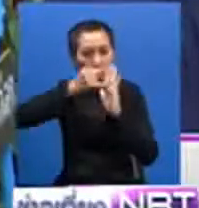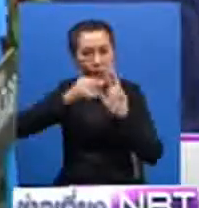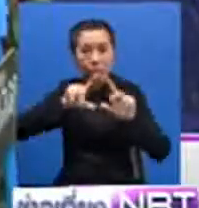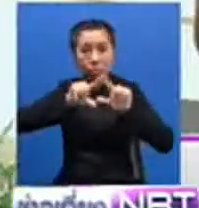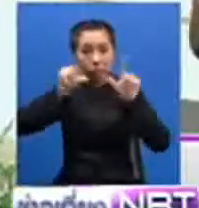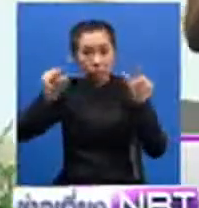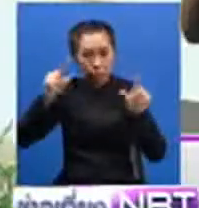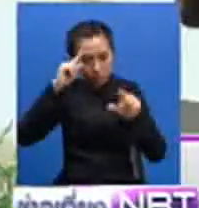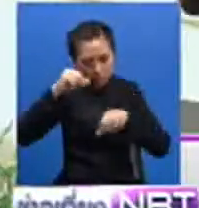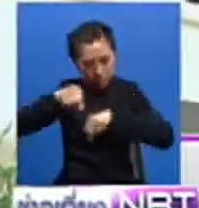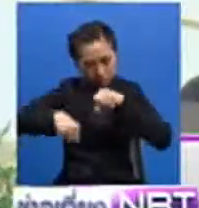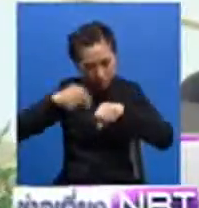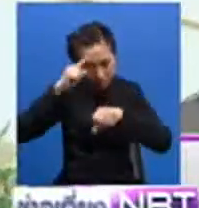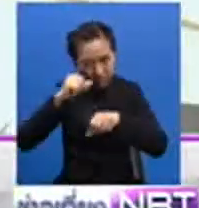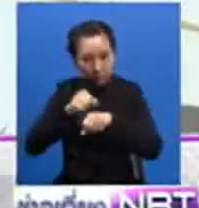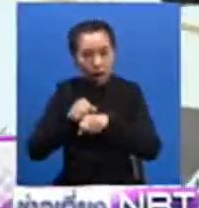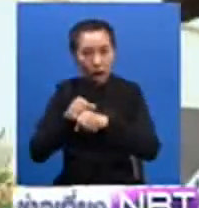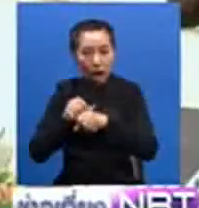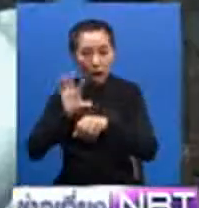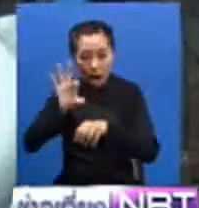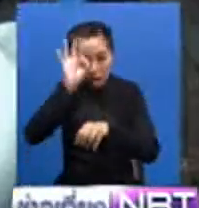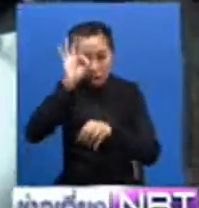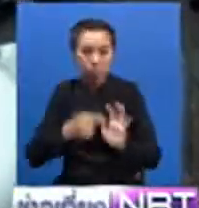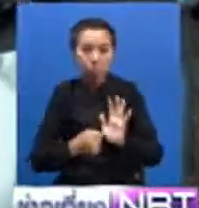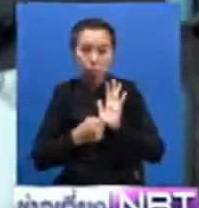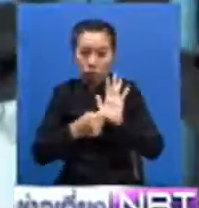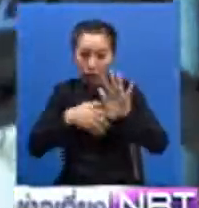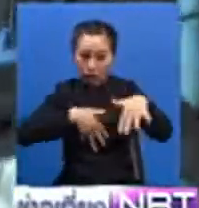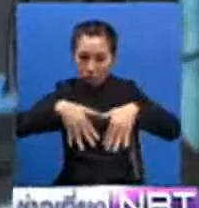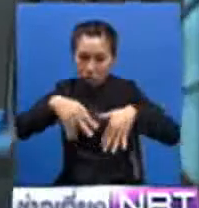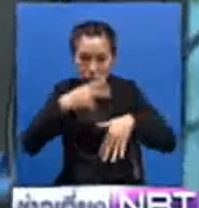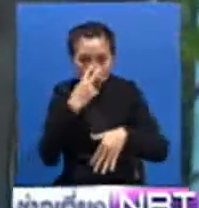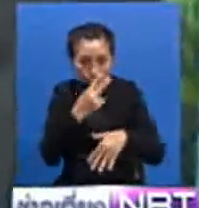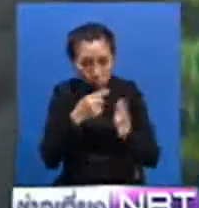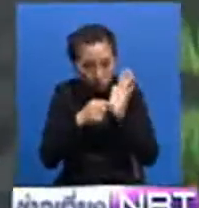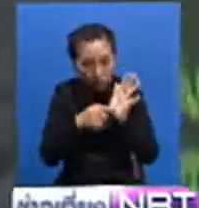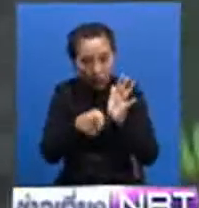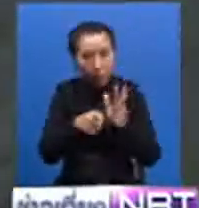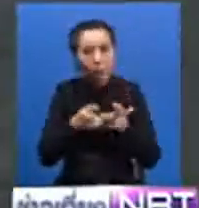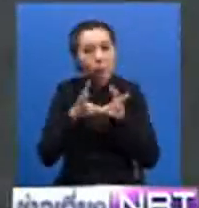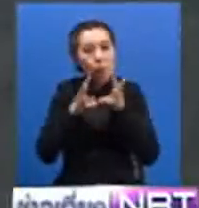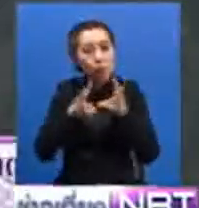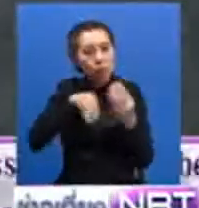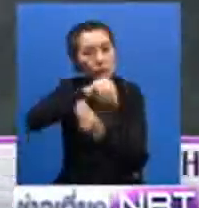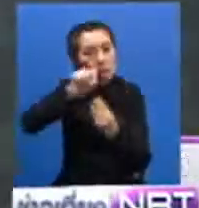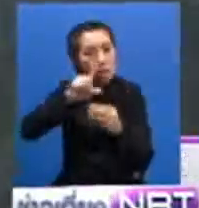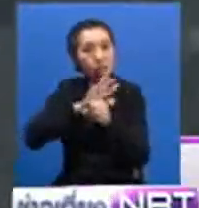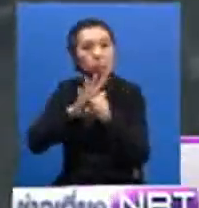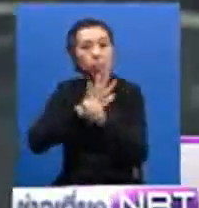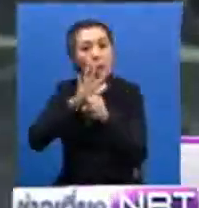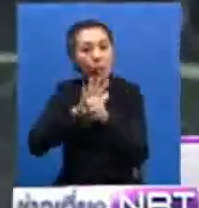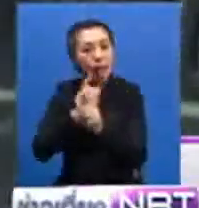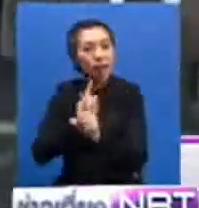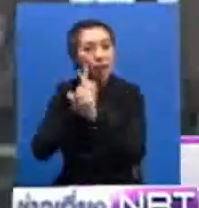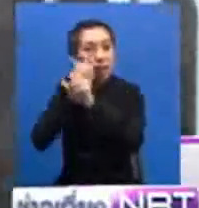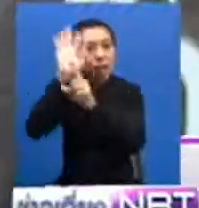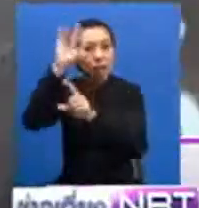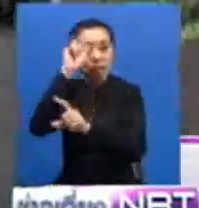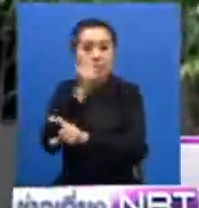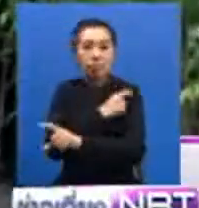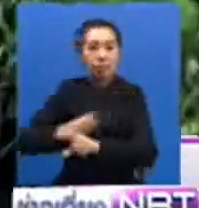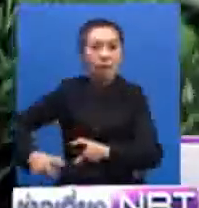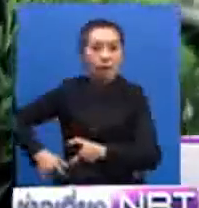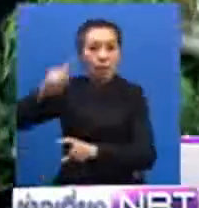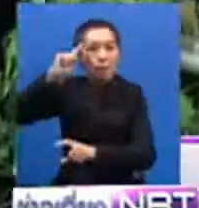คัดสรรให้นำมาจัดแสดงในงานมหกรรมคืนความสุขให้ชุมชนด้วยหลักปรัชญาเศรษฐกิจพอเพียงตามรอยเบื้องพายุคนละบ